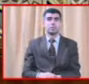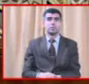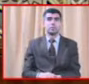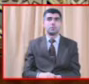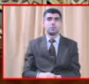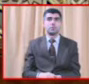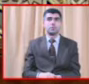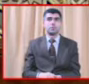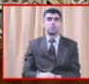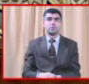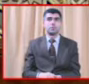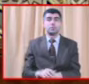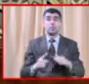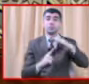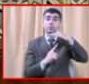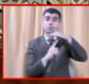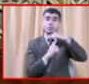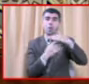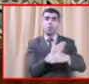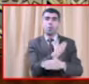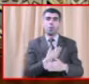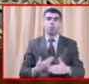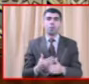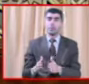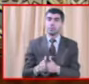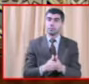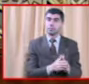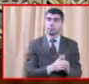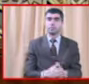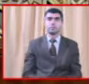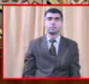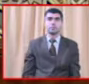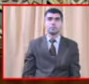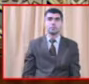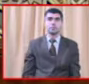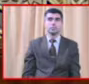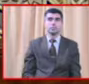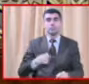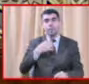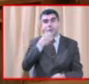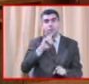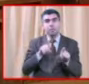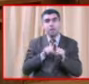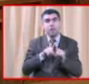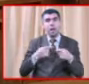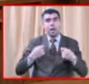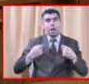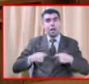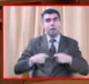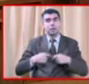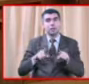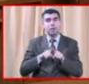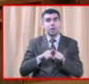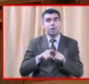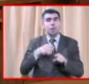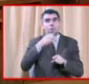كلمة للحكومة في إطار نقطة نظام. شكرا سيد الرئيس. غير السيد الرئيس أثار يعني عدم حضور